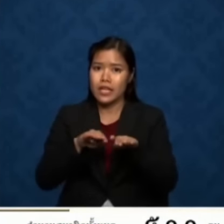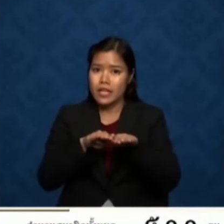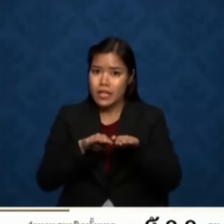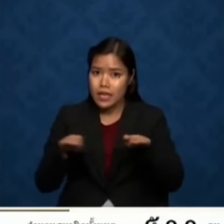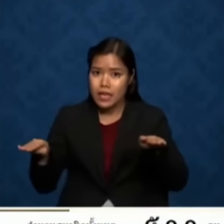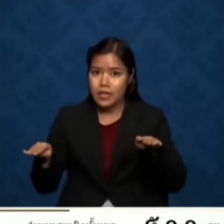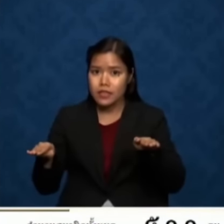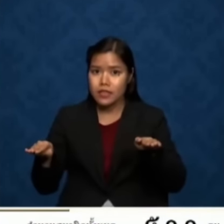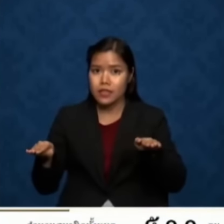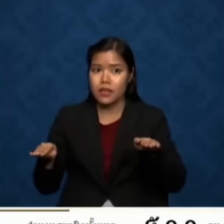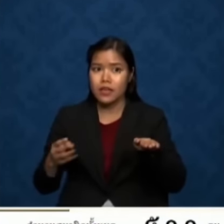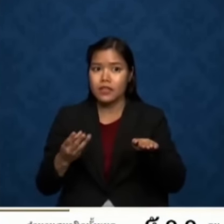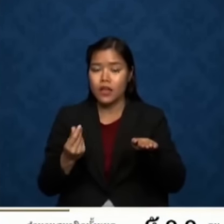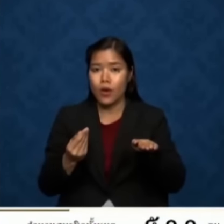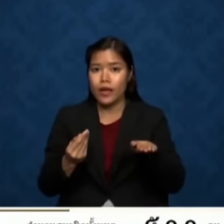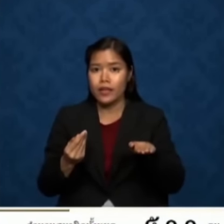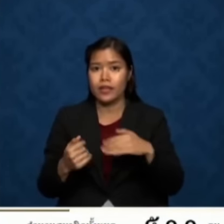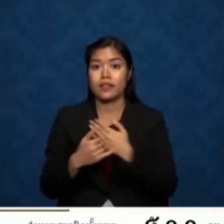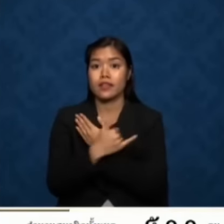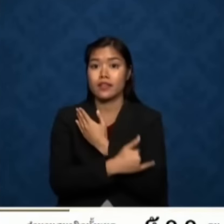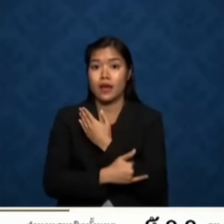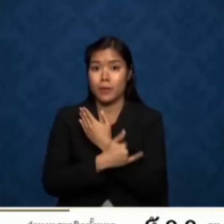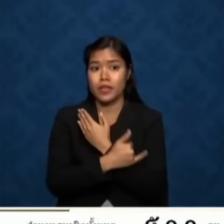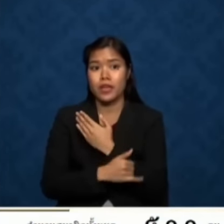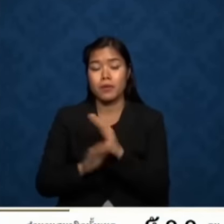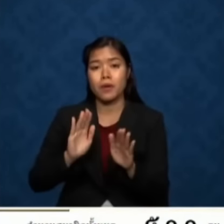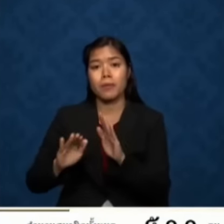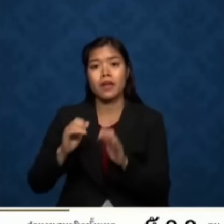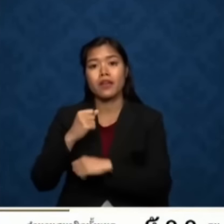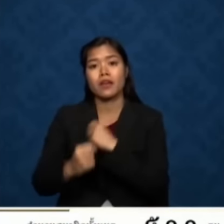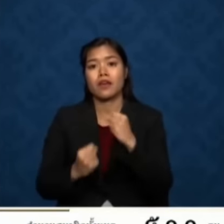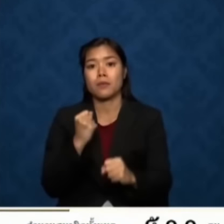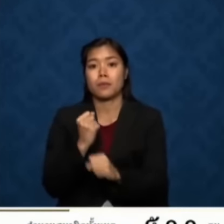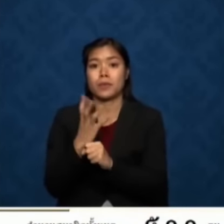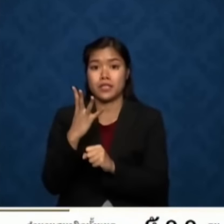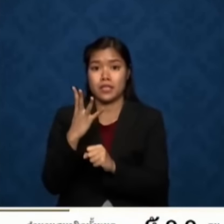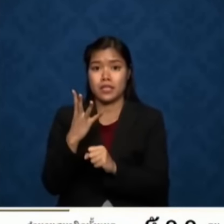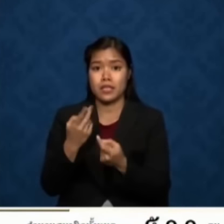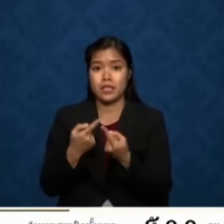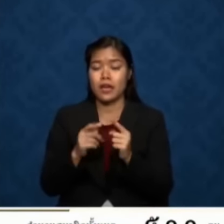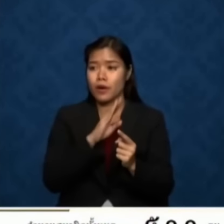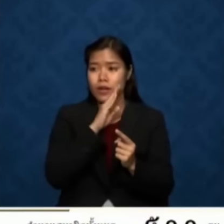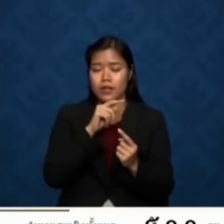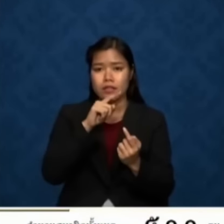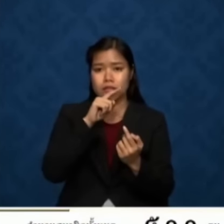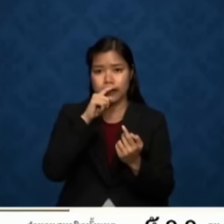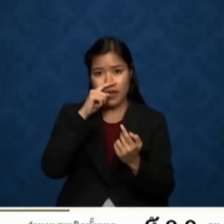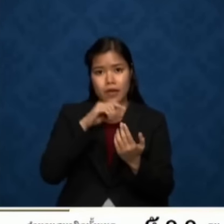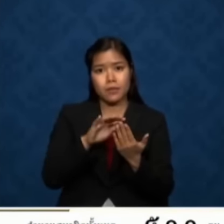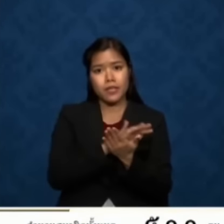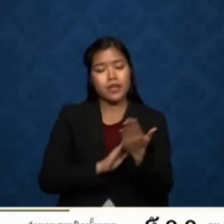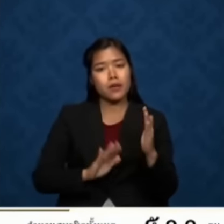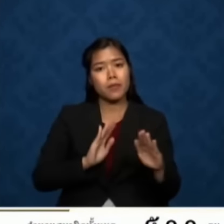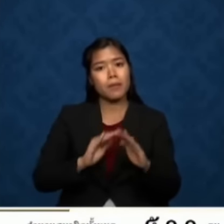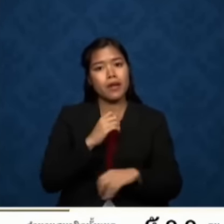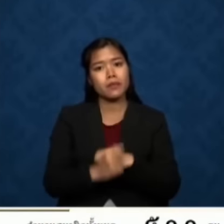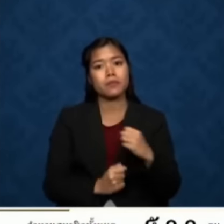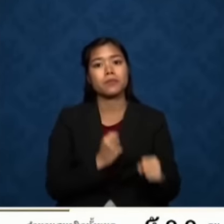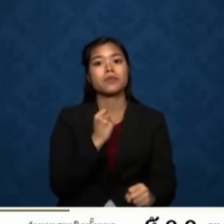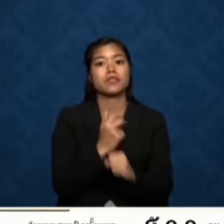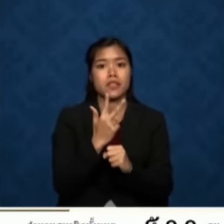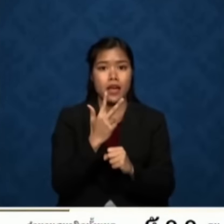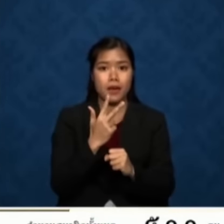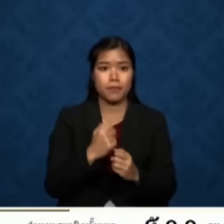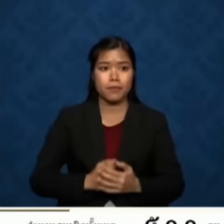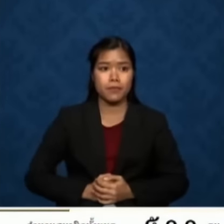าไหร่ในเมืองนอกนั้นอาจจะ4ปีเราอาจจะเอา3ปีแล้วให้เขาคือหลักสำคัญต้